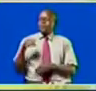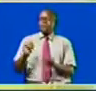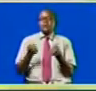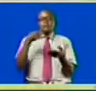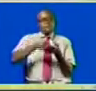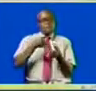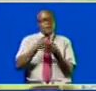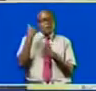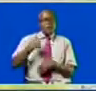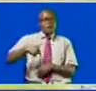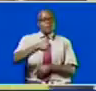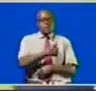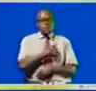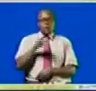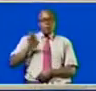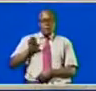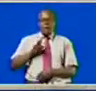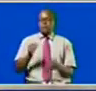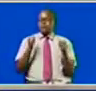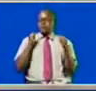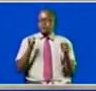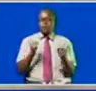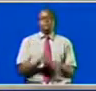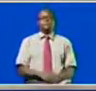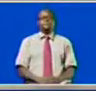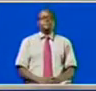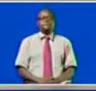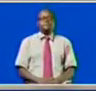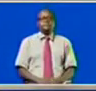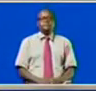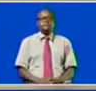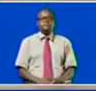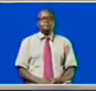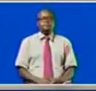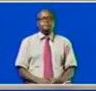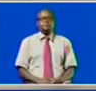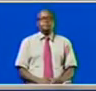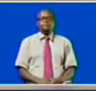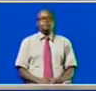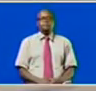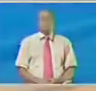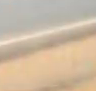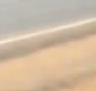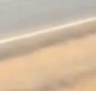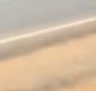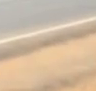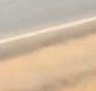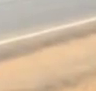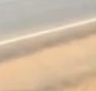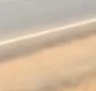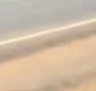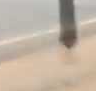sisi. Manake sisi ni mama wangari, ngangari. Sisi liwakesho, KTN News, makala ya Mwanamke Ngangari.